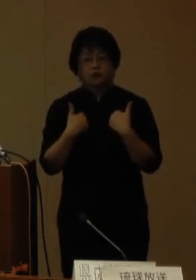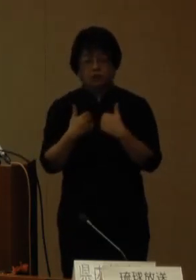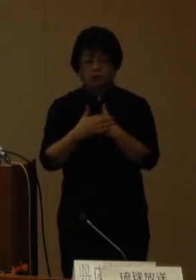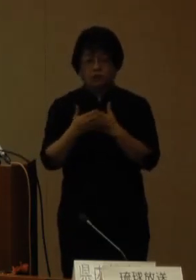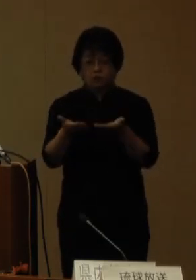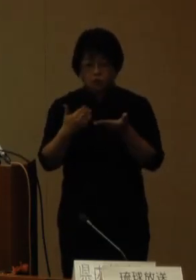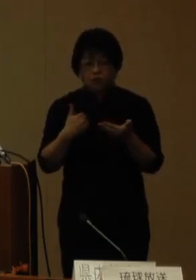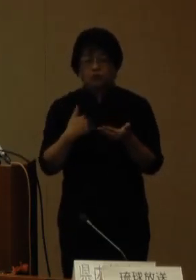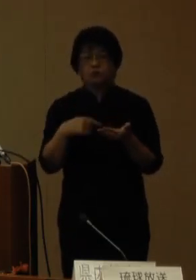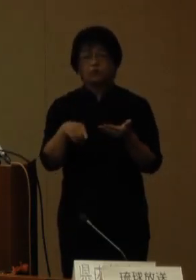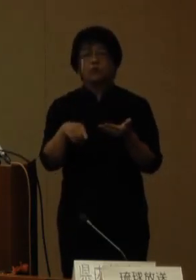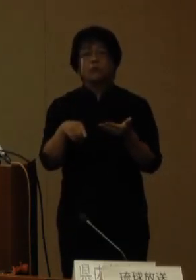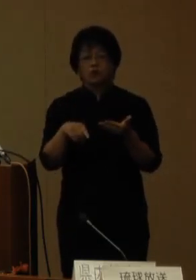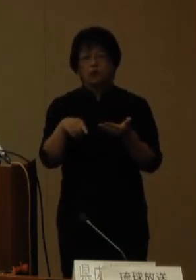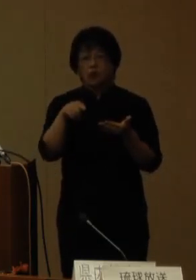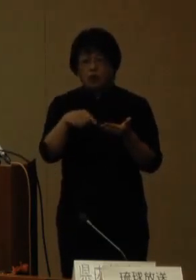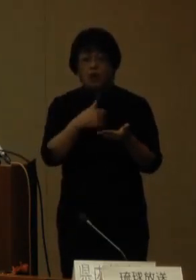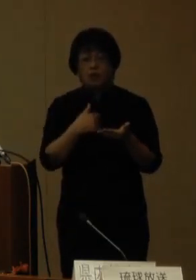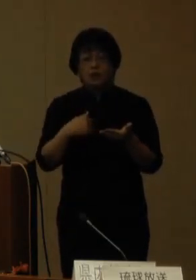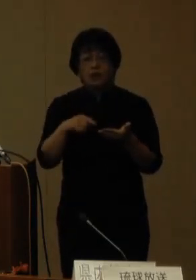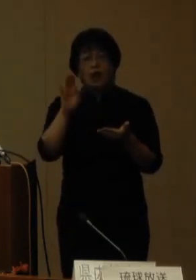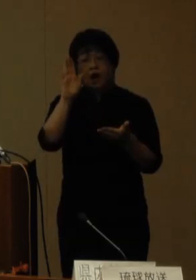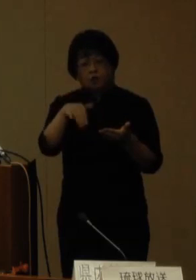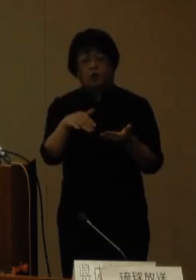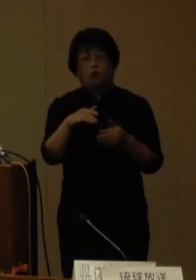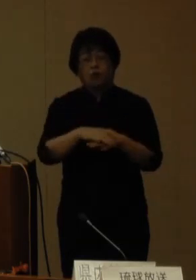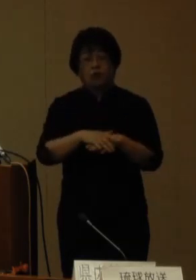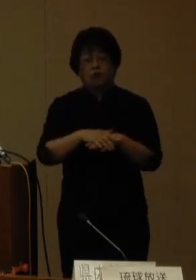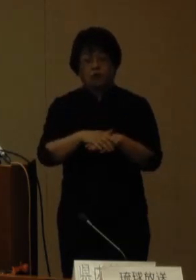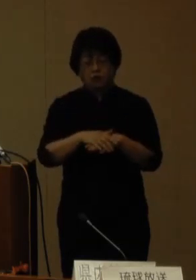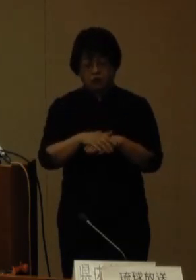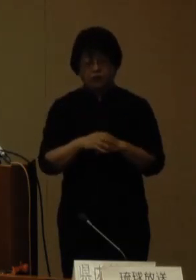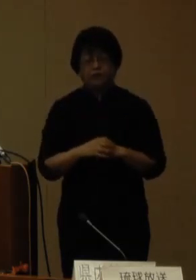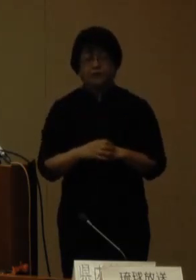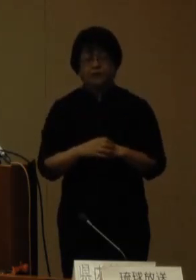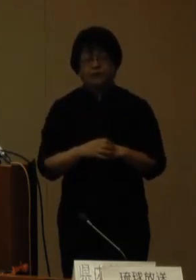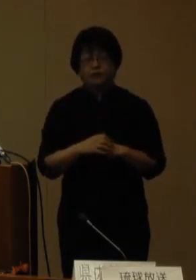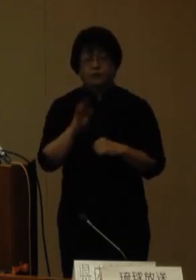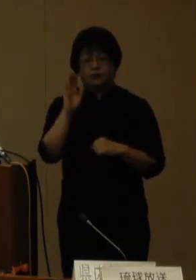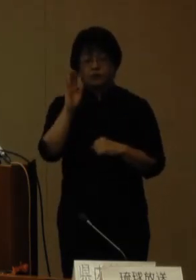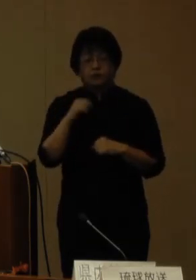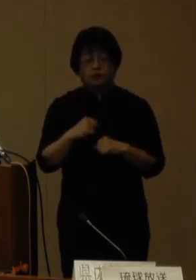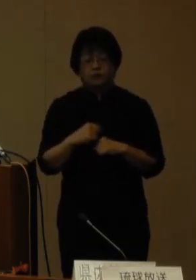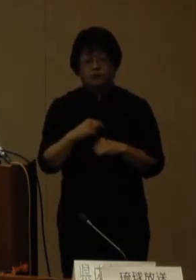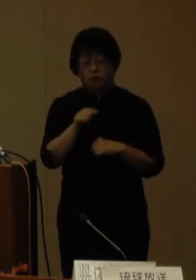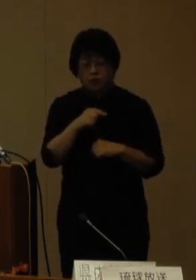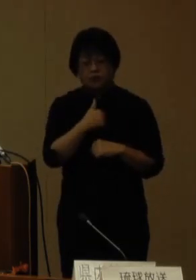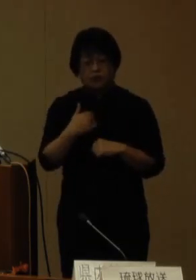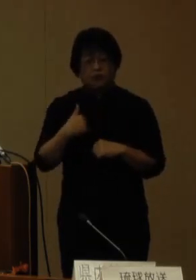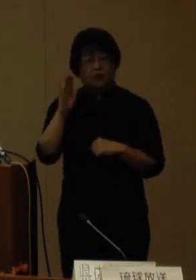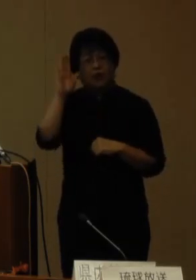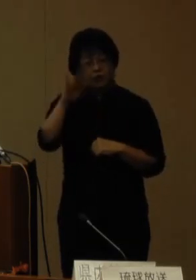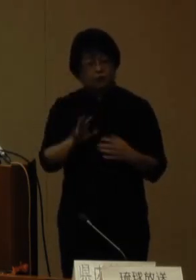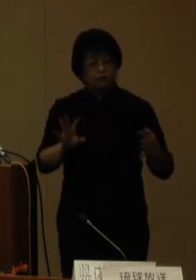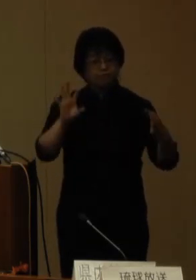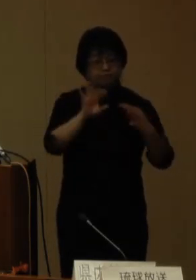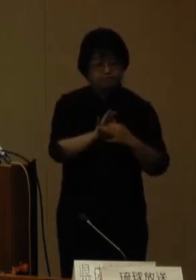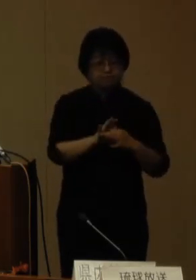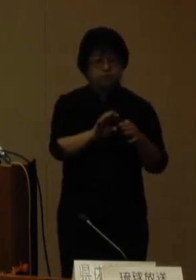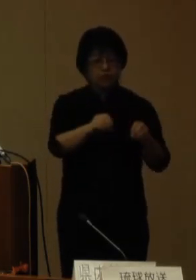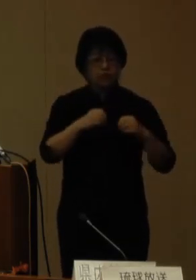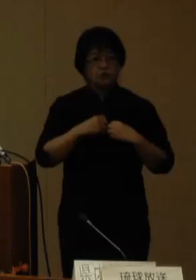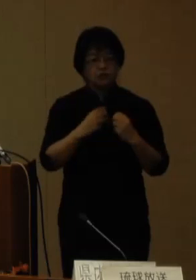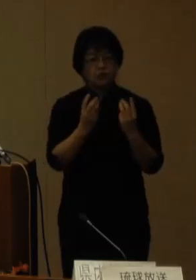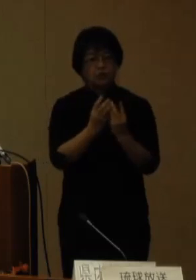ことによって、初めてこの数値の形となって現れてくるだろうということをしっか